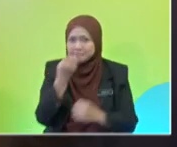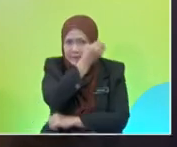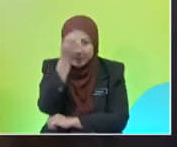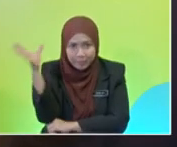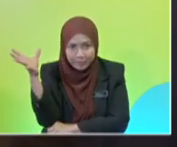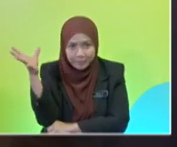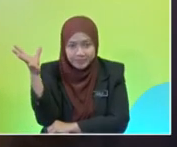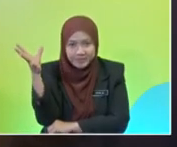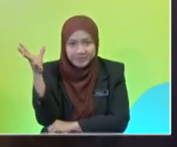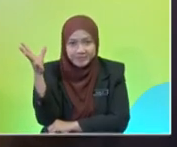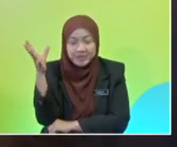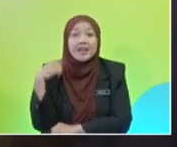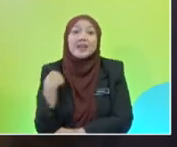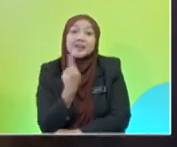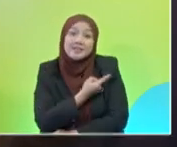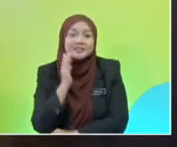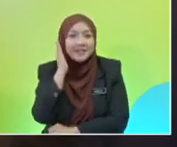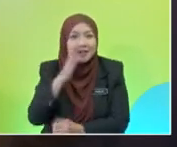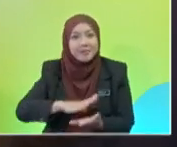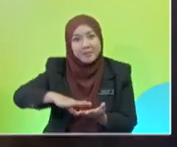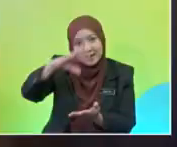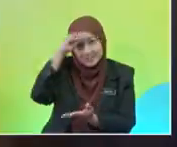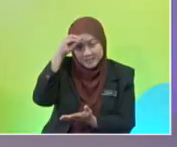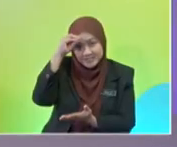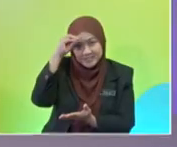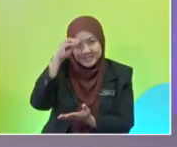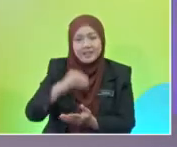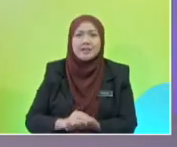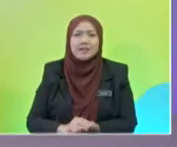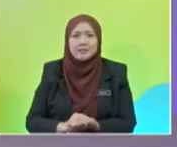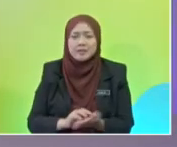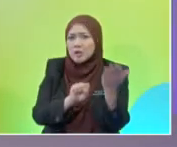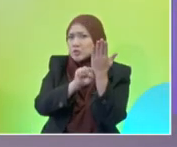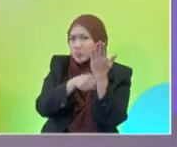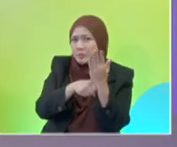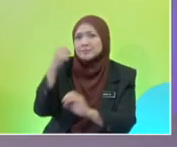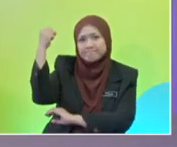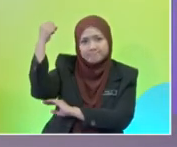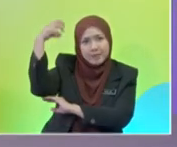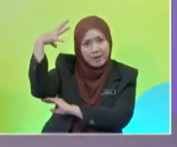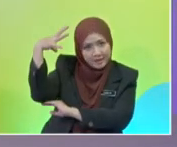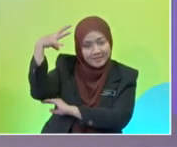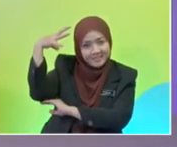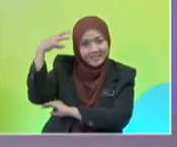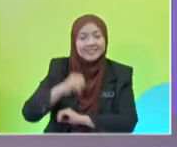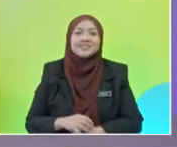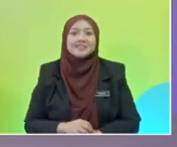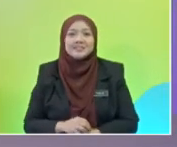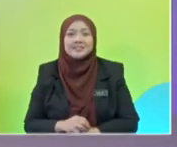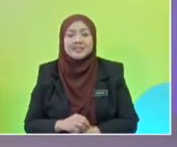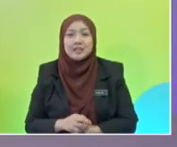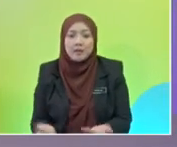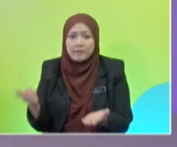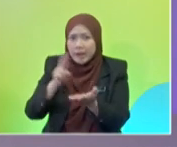kita akan belajar tentang menyatakan berbagai sumber cahaya Jadi Yang kedua kita akan belajar merek hasil